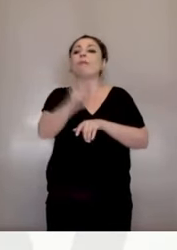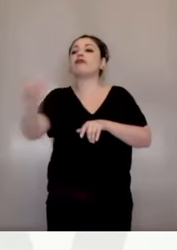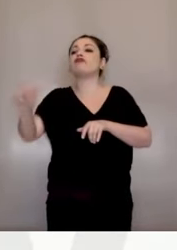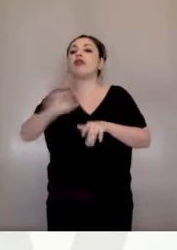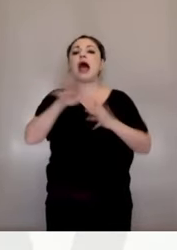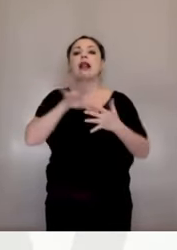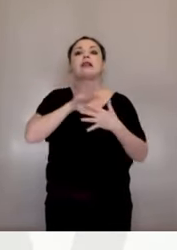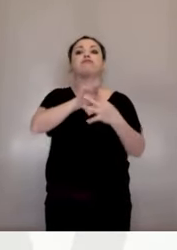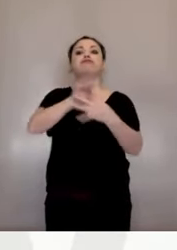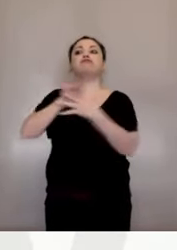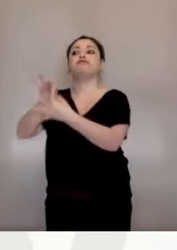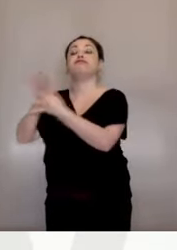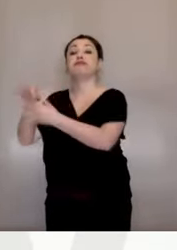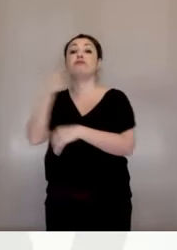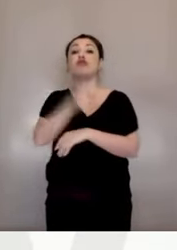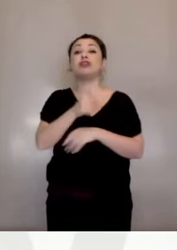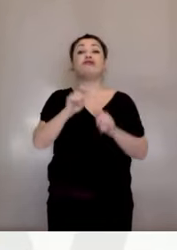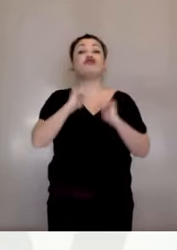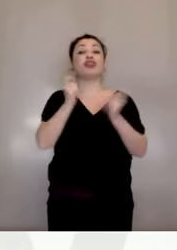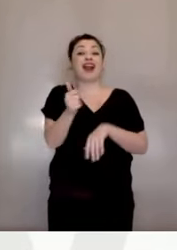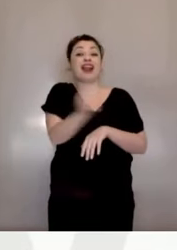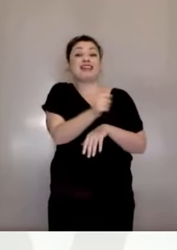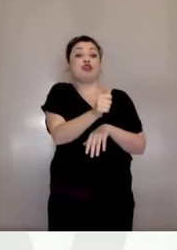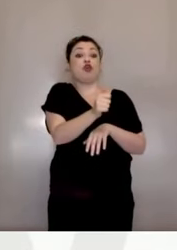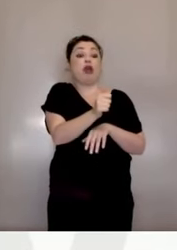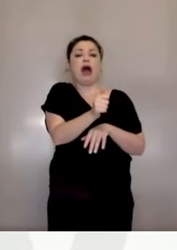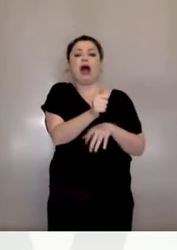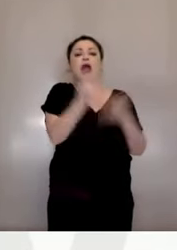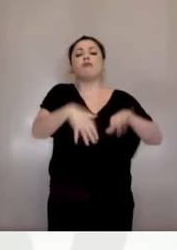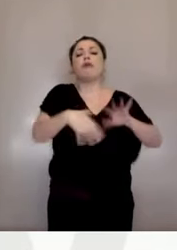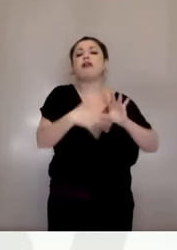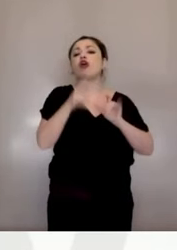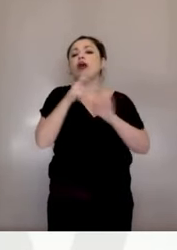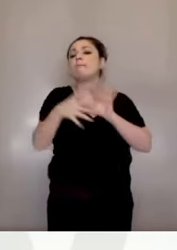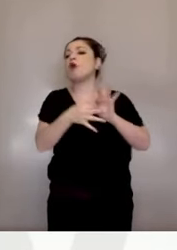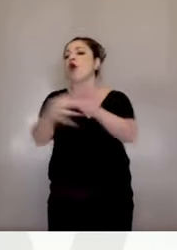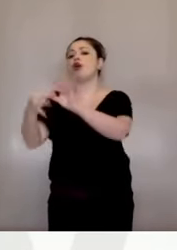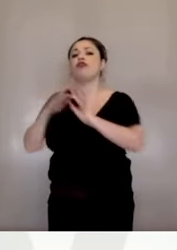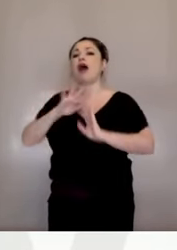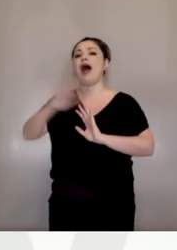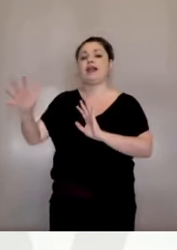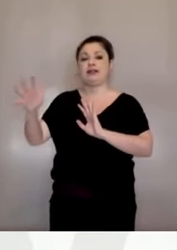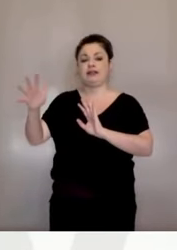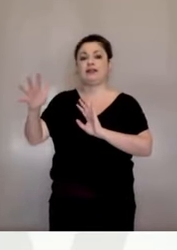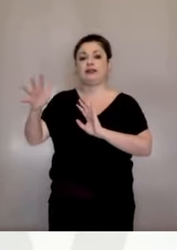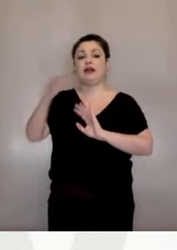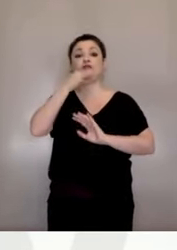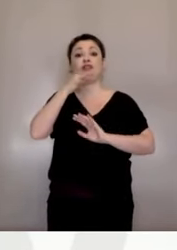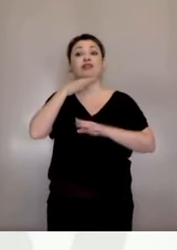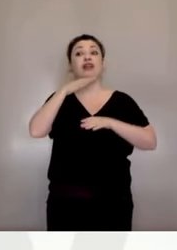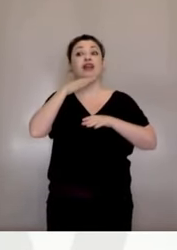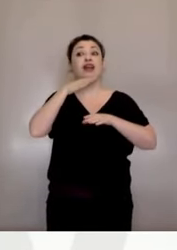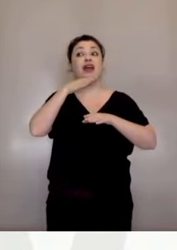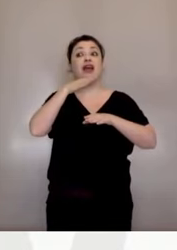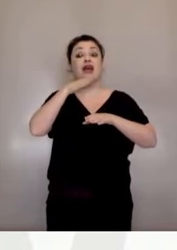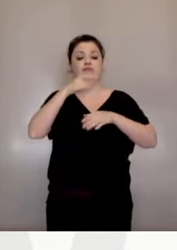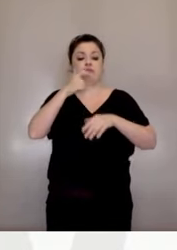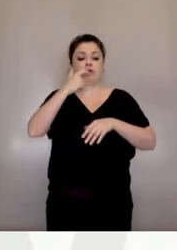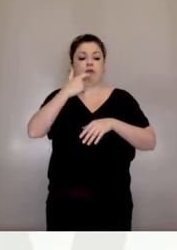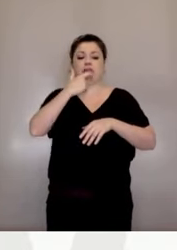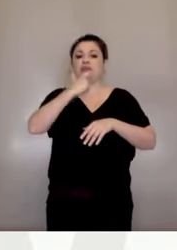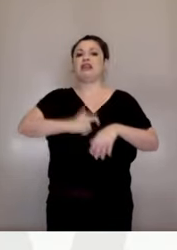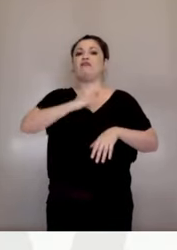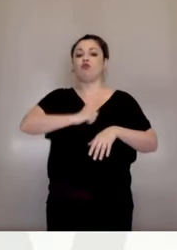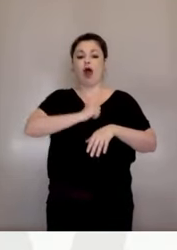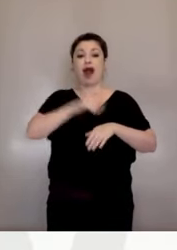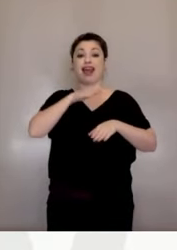da subito in rapporto con gli altri, quindi anche con le esperienze, anche le esperienze che l'individuo compie